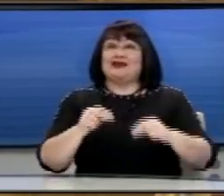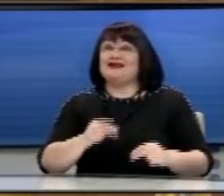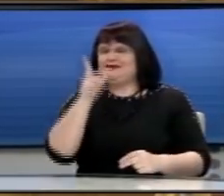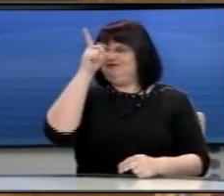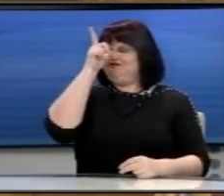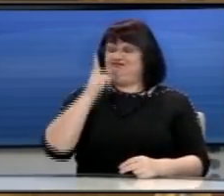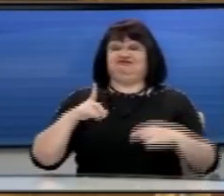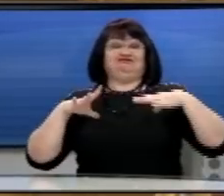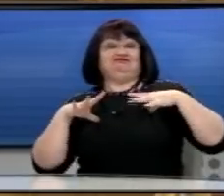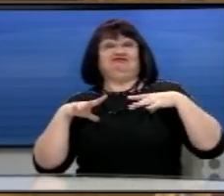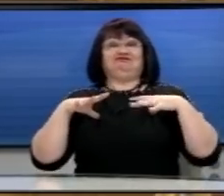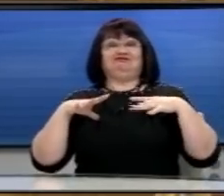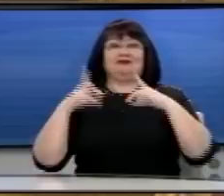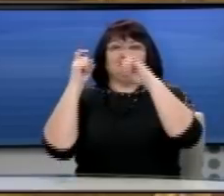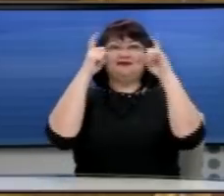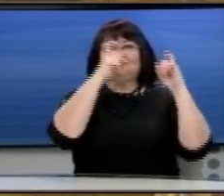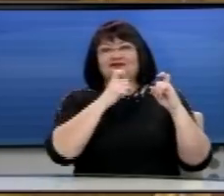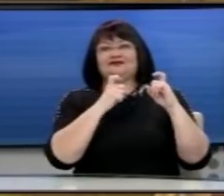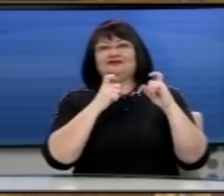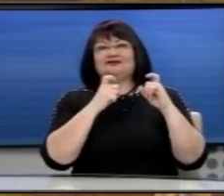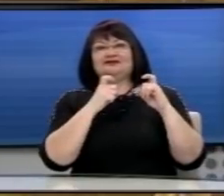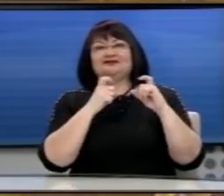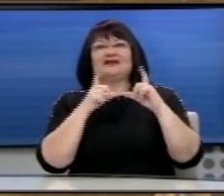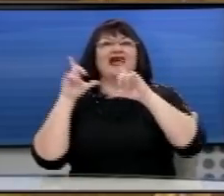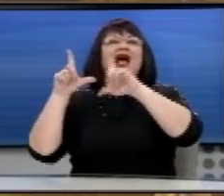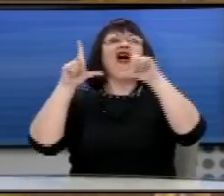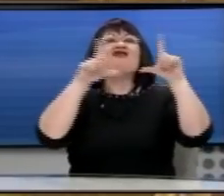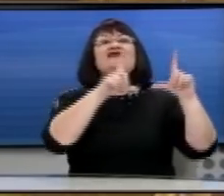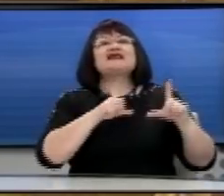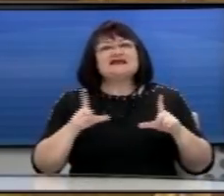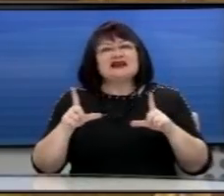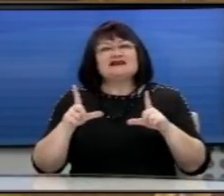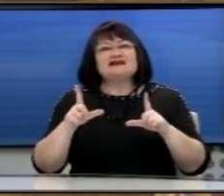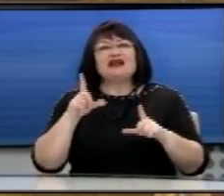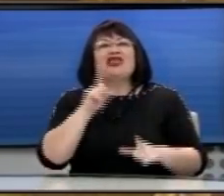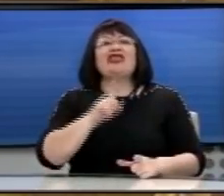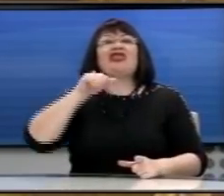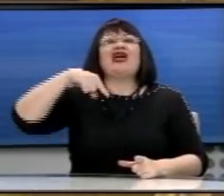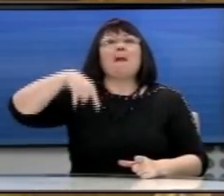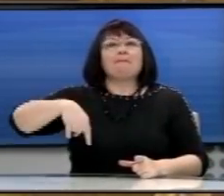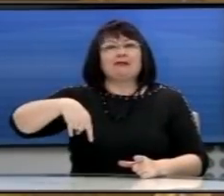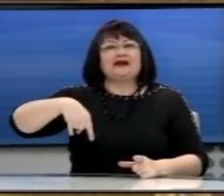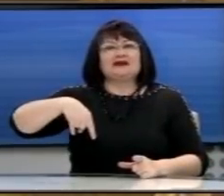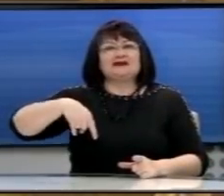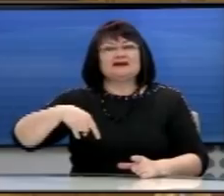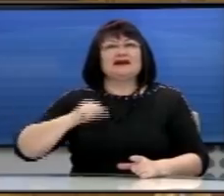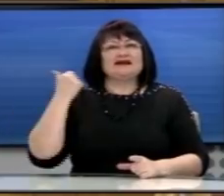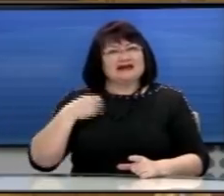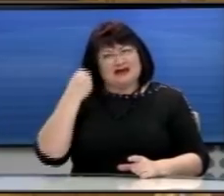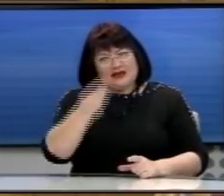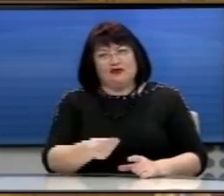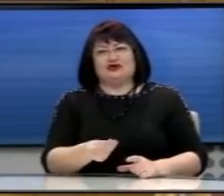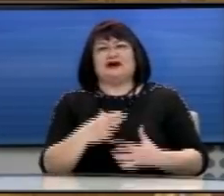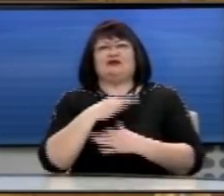καμάρι με φόντο τις γνωστές άθλιες αφίσες της ΔΑΠ που κατέθεσε και στα πρακτικά χτες